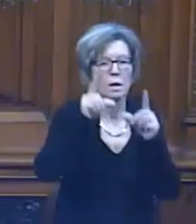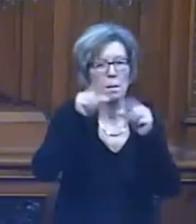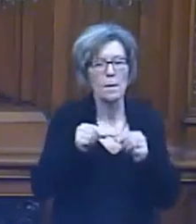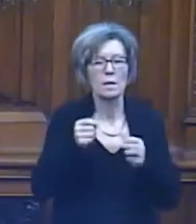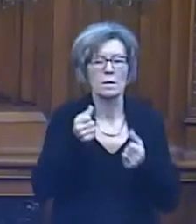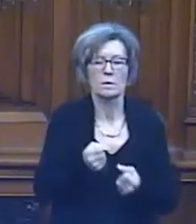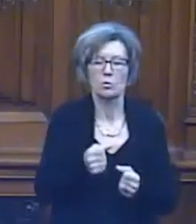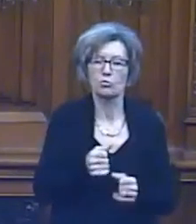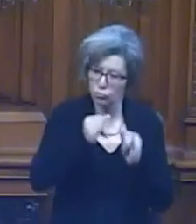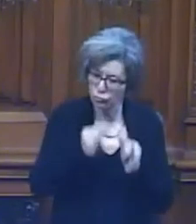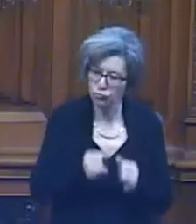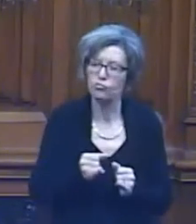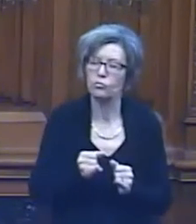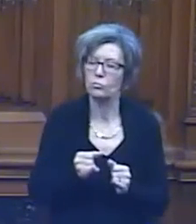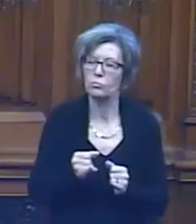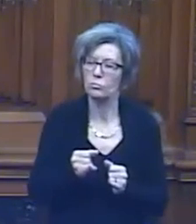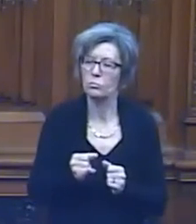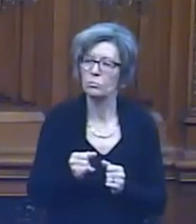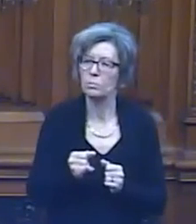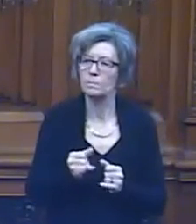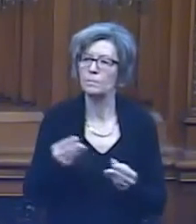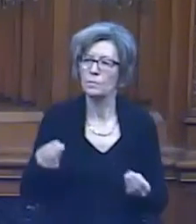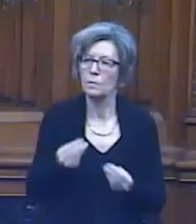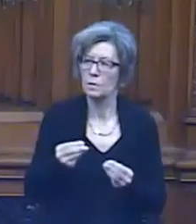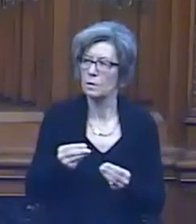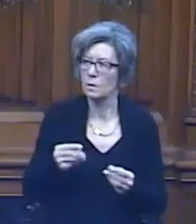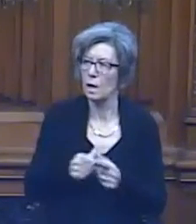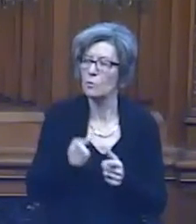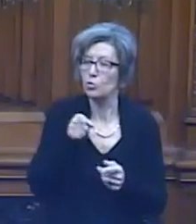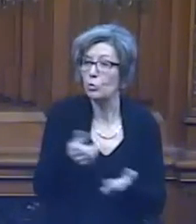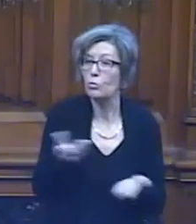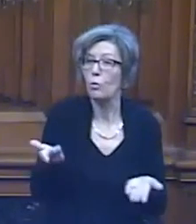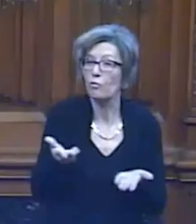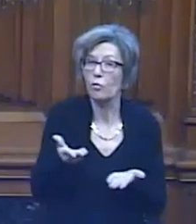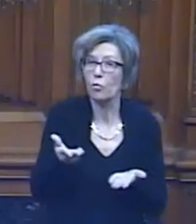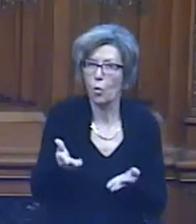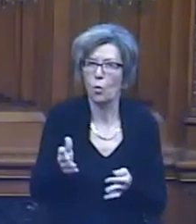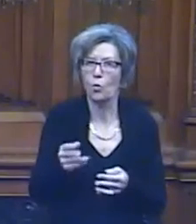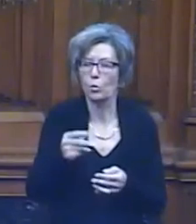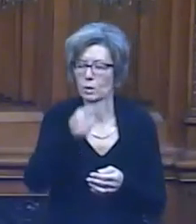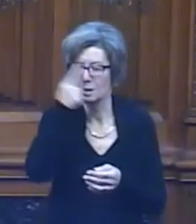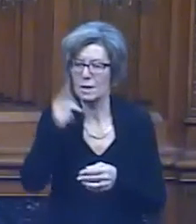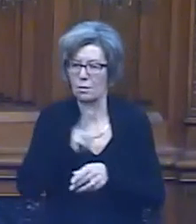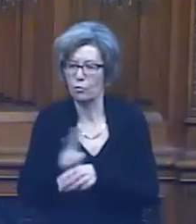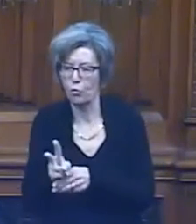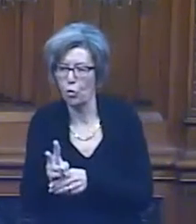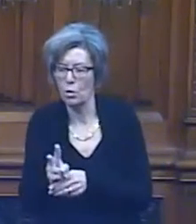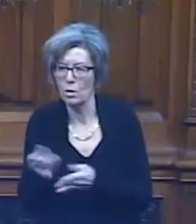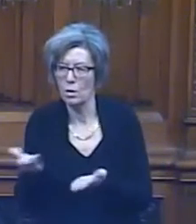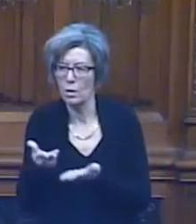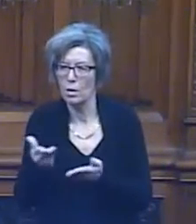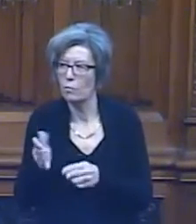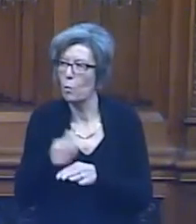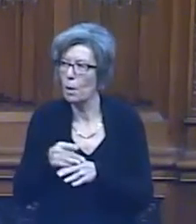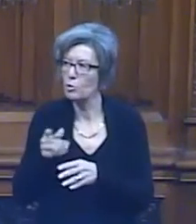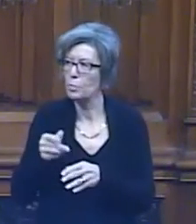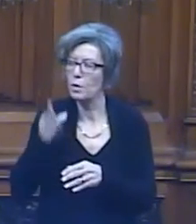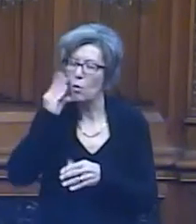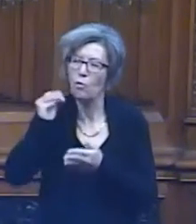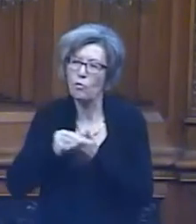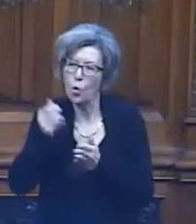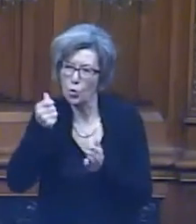Mindestsicherung. Ja, zu Sachleistungen dort, wo es Sinn macht, zum Beispiel bei Wohnkosten,